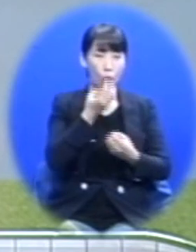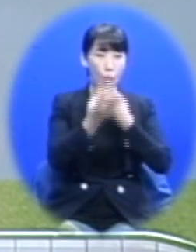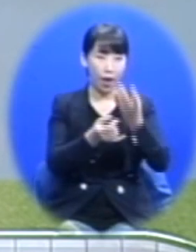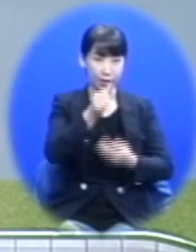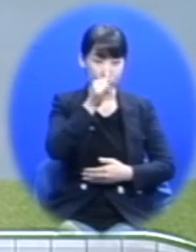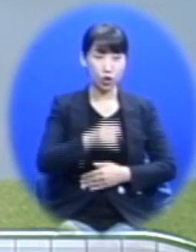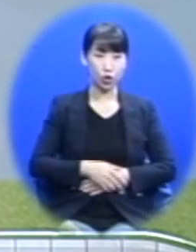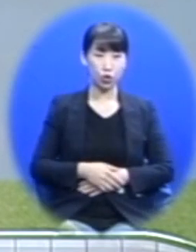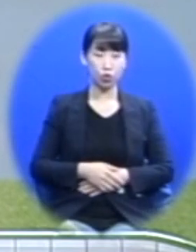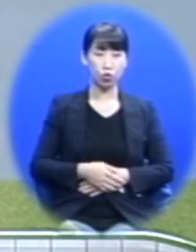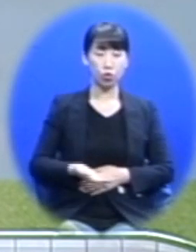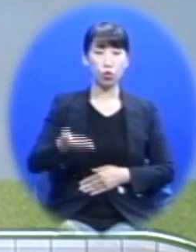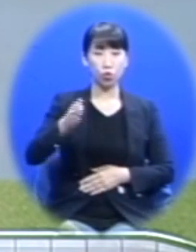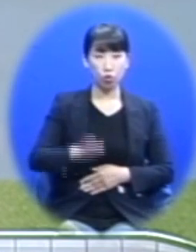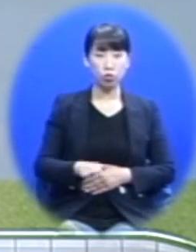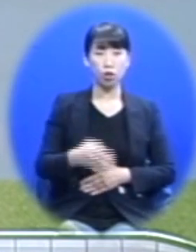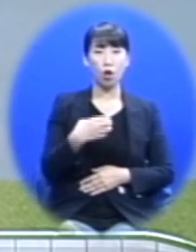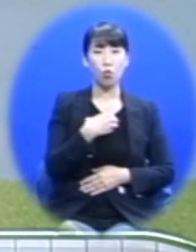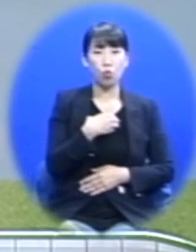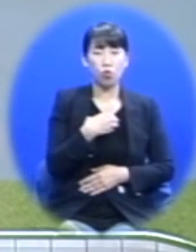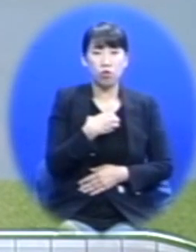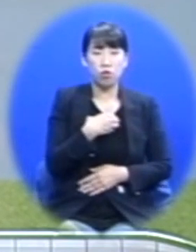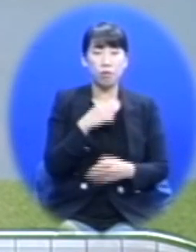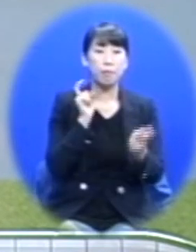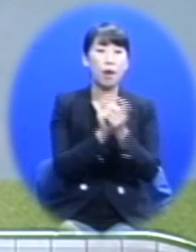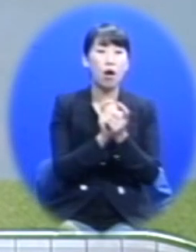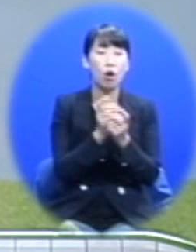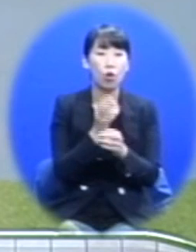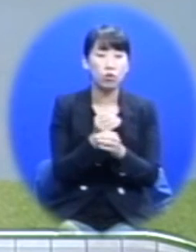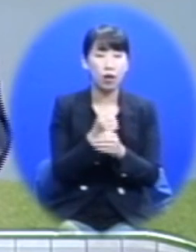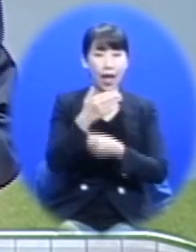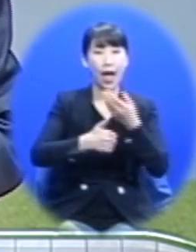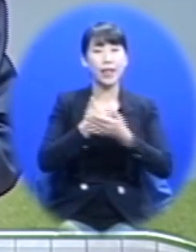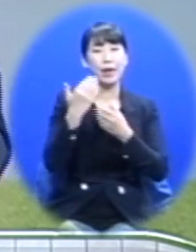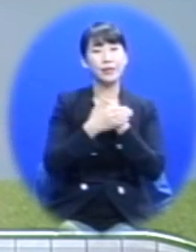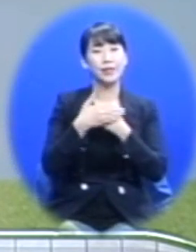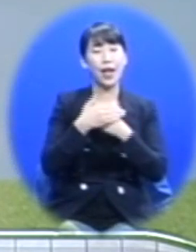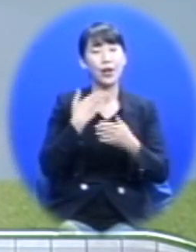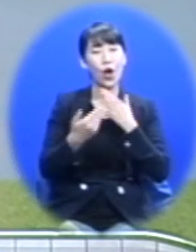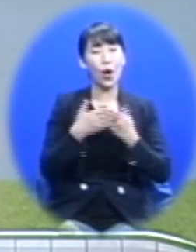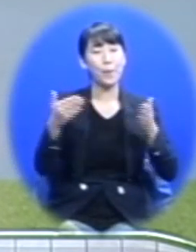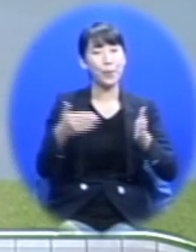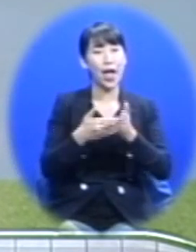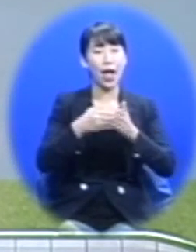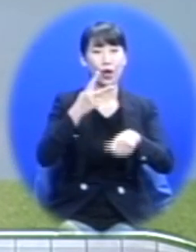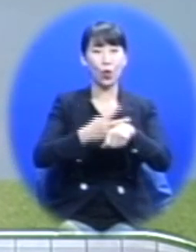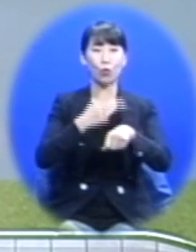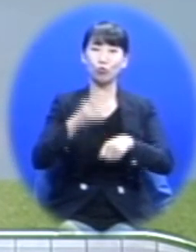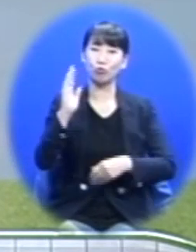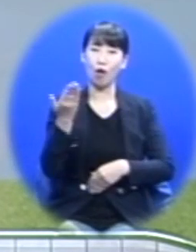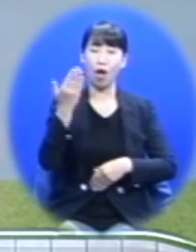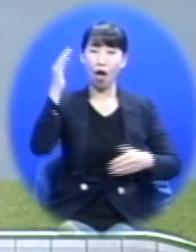안종일 교수에게 한 번의 위기가 찾아옵니다. 그는 하나님의 은혜를 경험했기 때문에 그는 대학 교수가 되고 난 다음에도